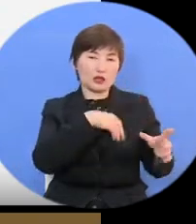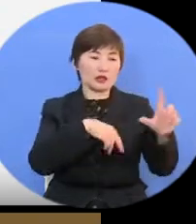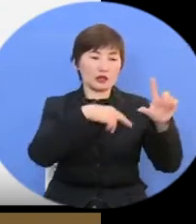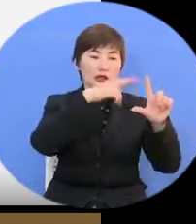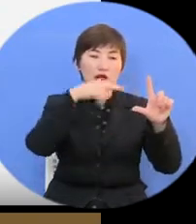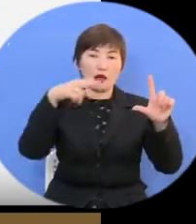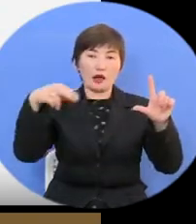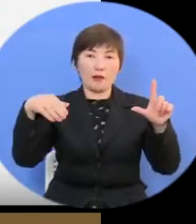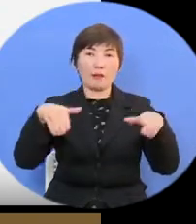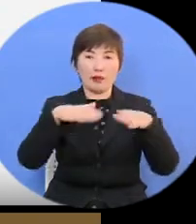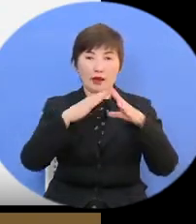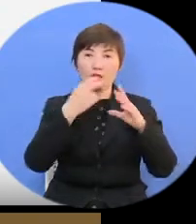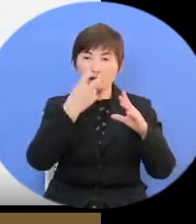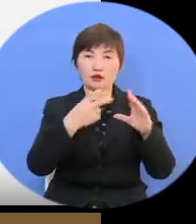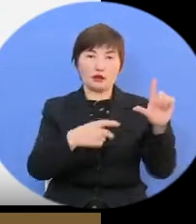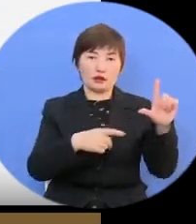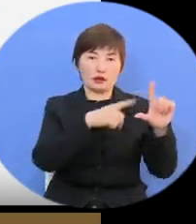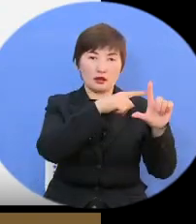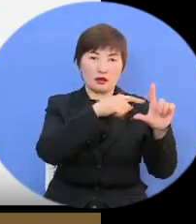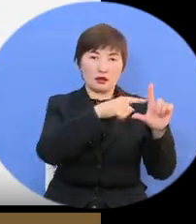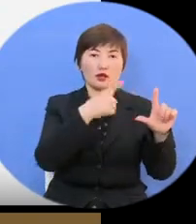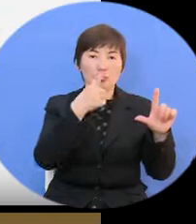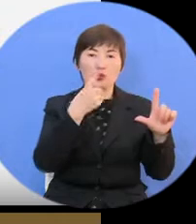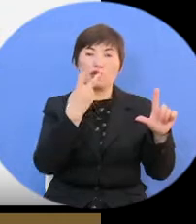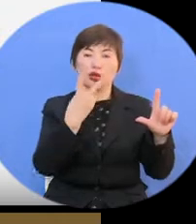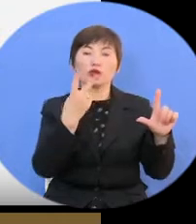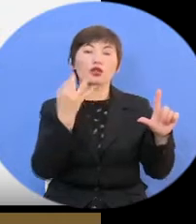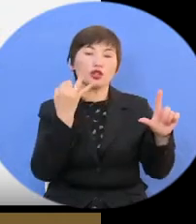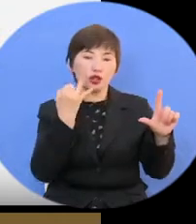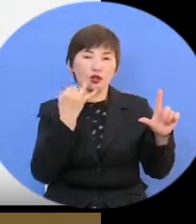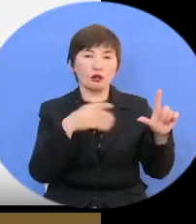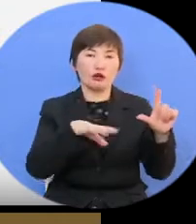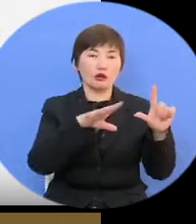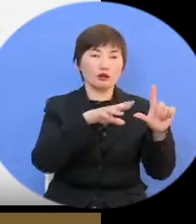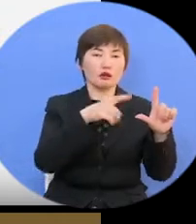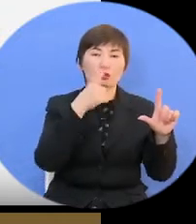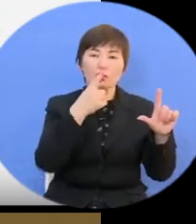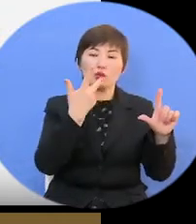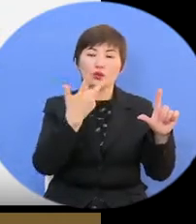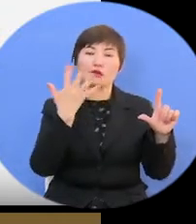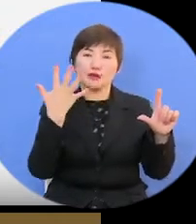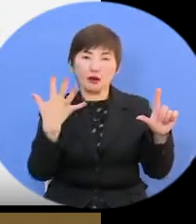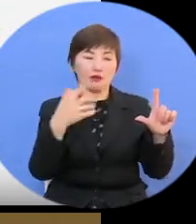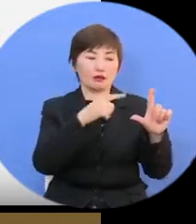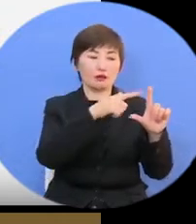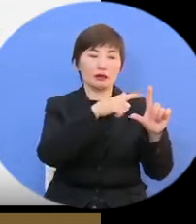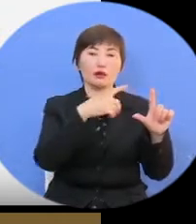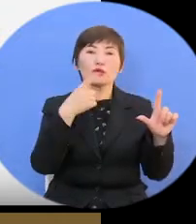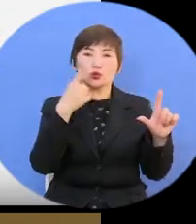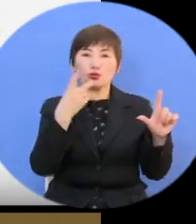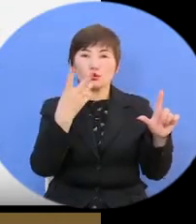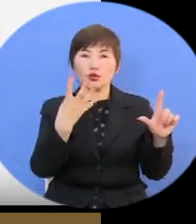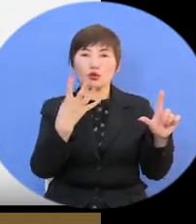диаграммыг байгуулах юм бол за эхний охины 127 см, дараагийнх нь 135 см, дараагийнх нь